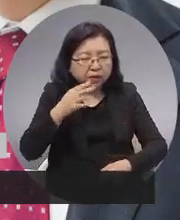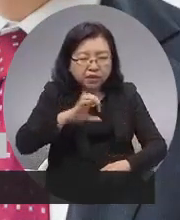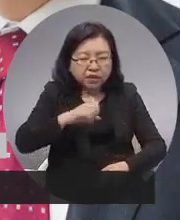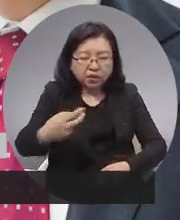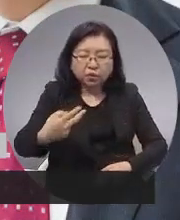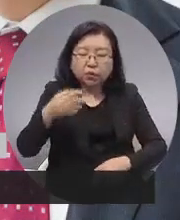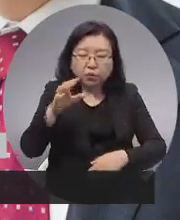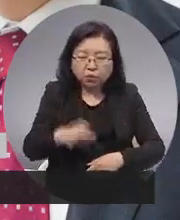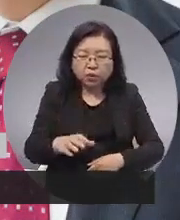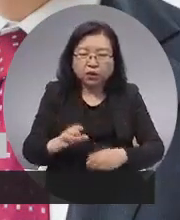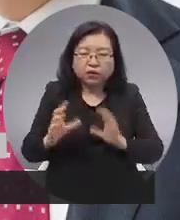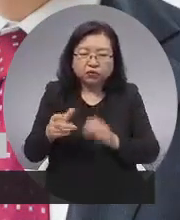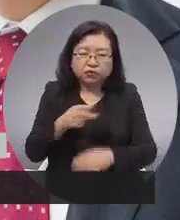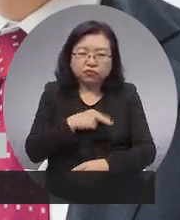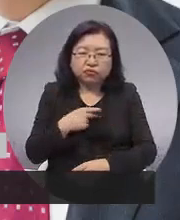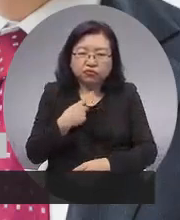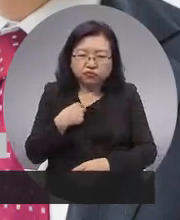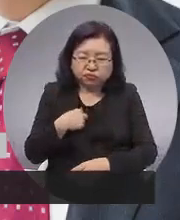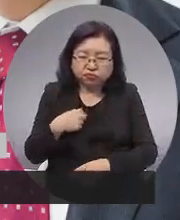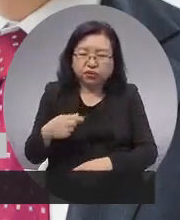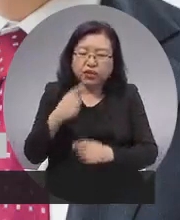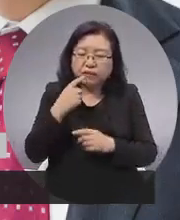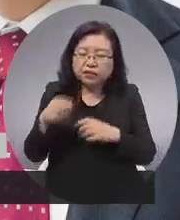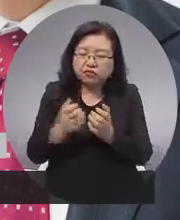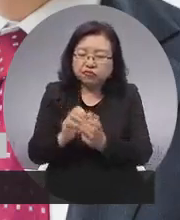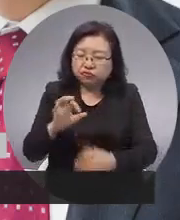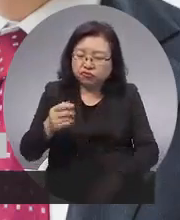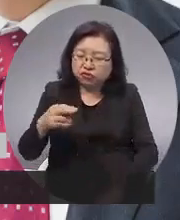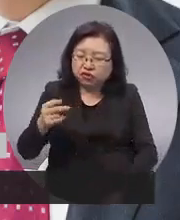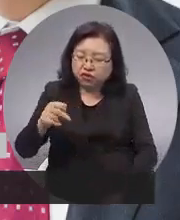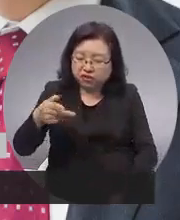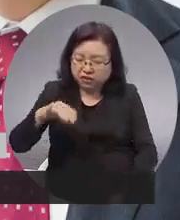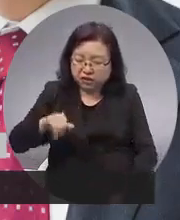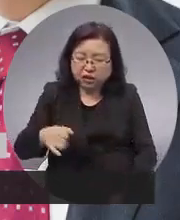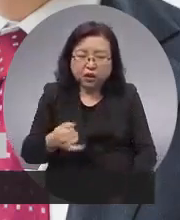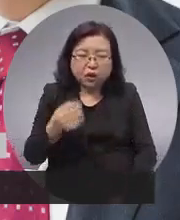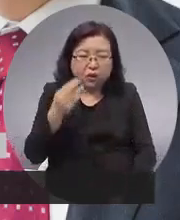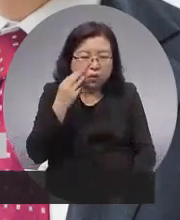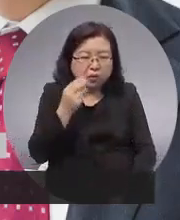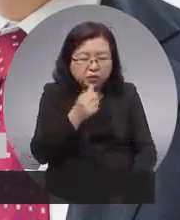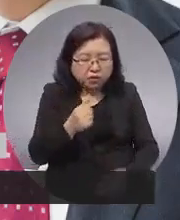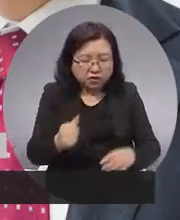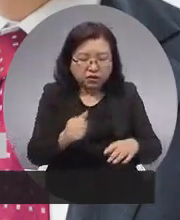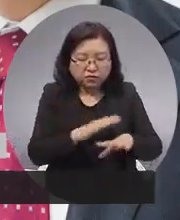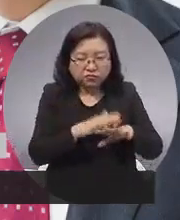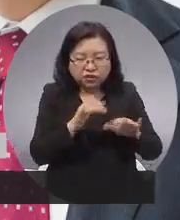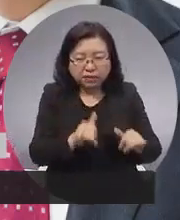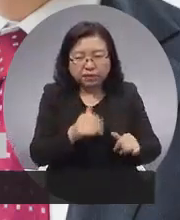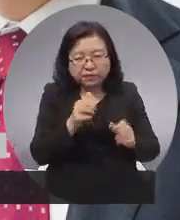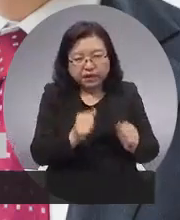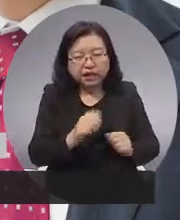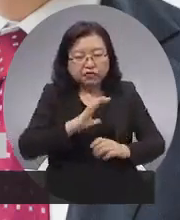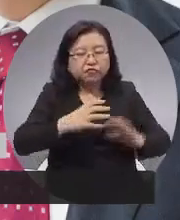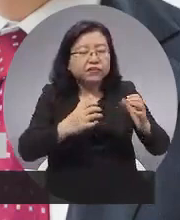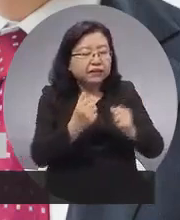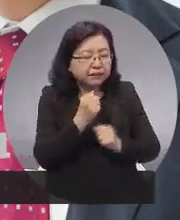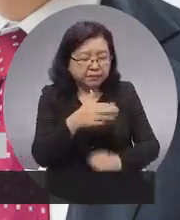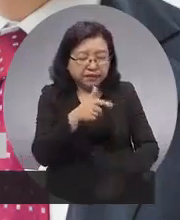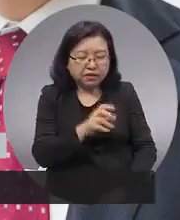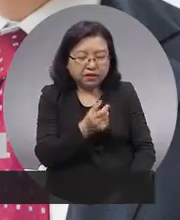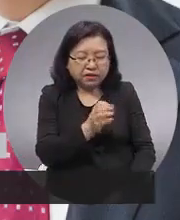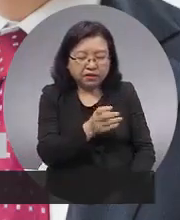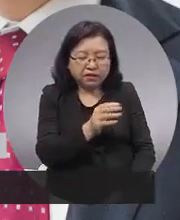군용 1 출신인 민주당 윤석진 후보 옥천 영동 축협 조합장 을 지낸 국민의 힘 정영철 후보